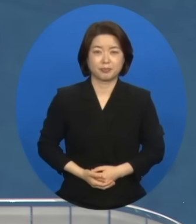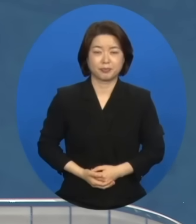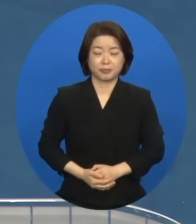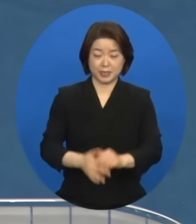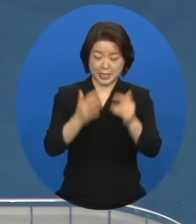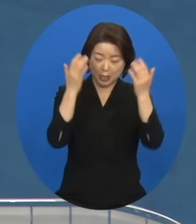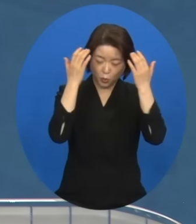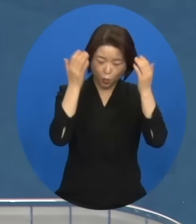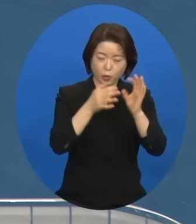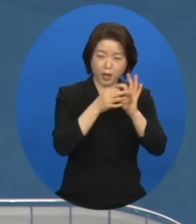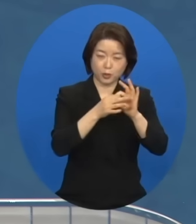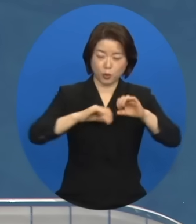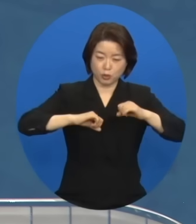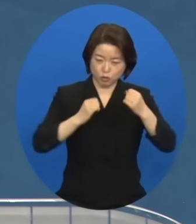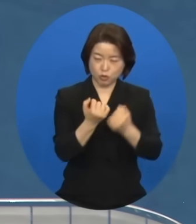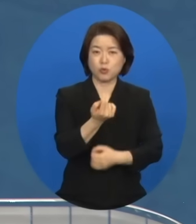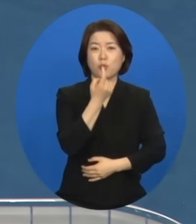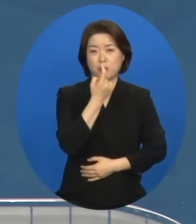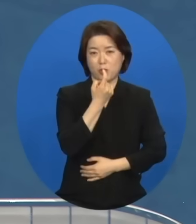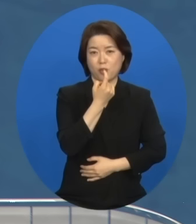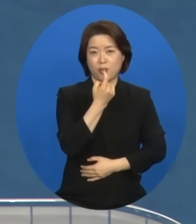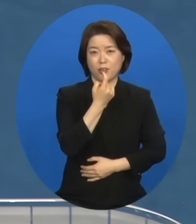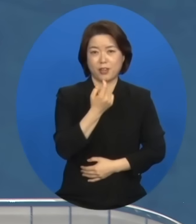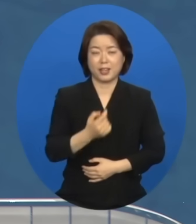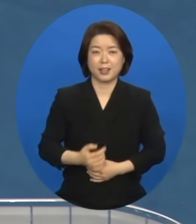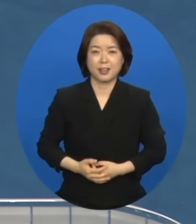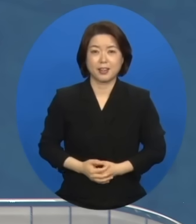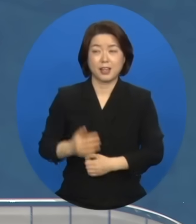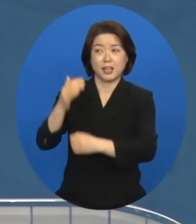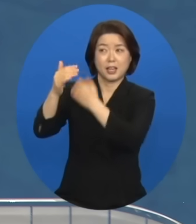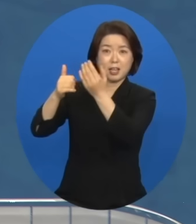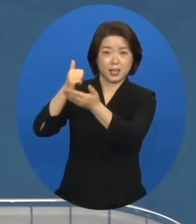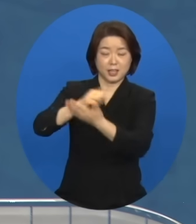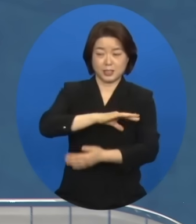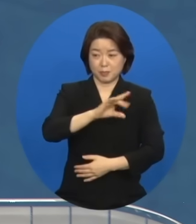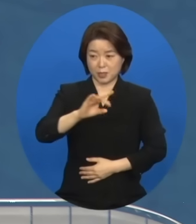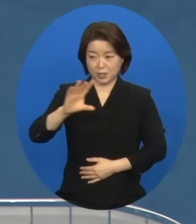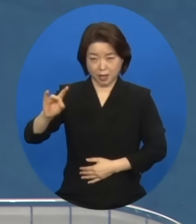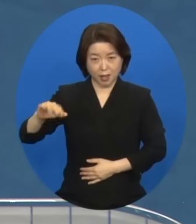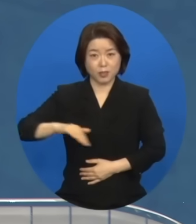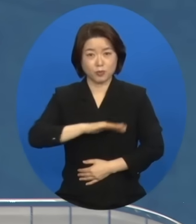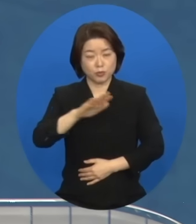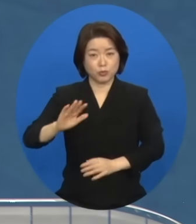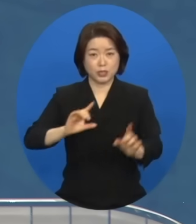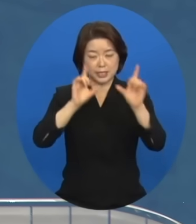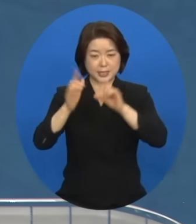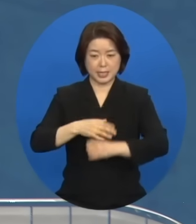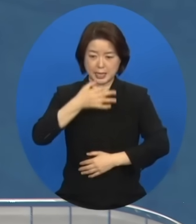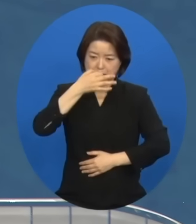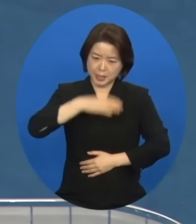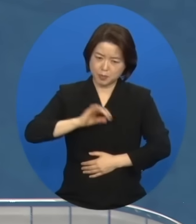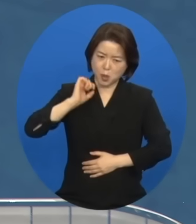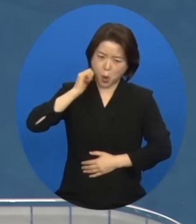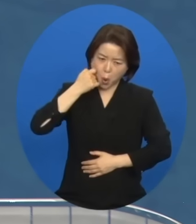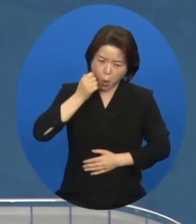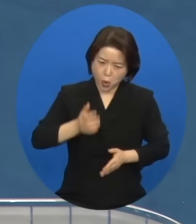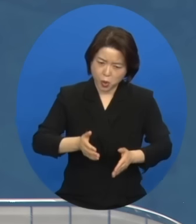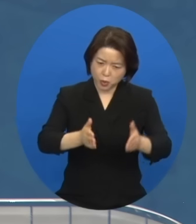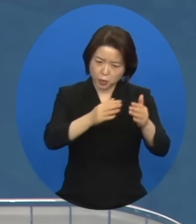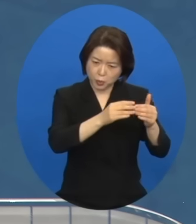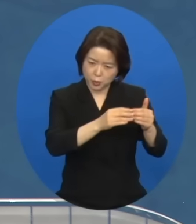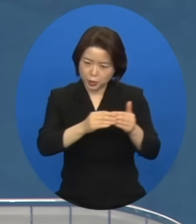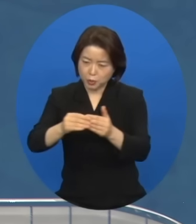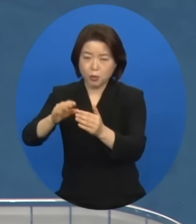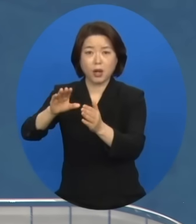고난을 통하여 순종을 배우는 거예요. 하나님께서 때때로 우리의 삶을 힘들고 어려운 길로 인도하실 때가